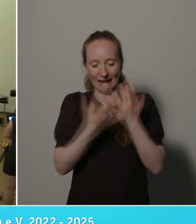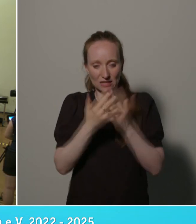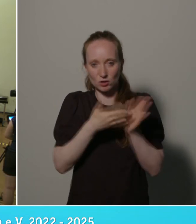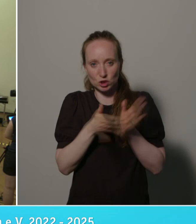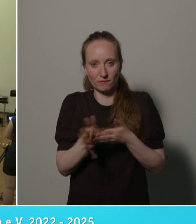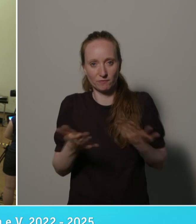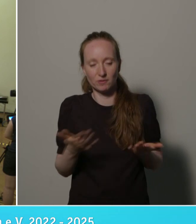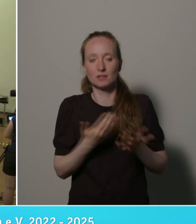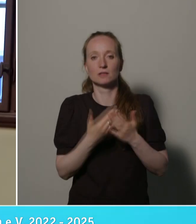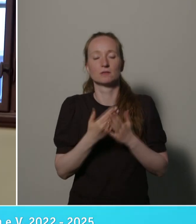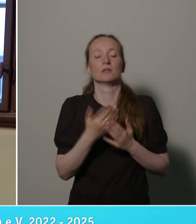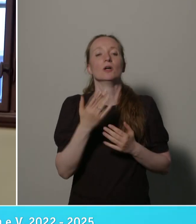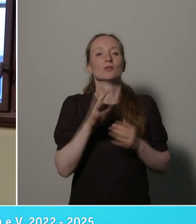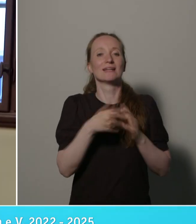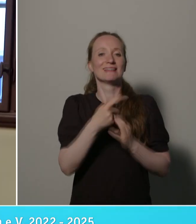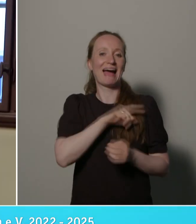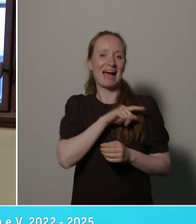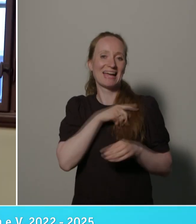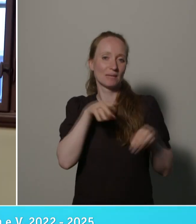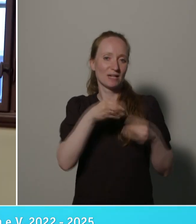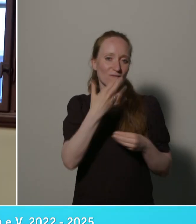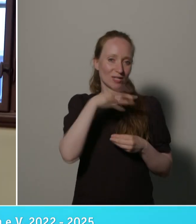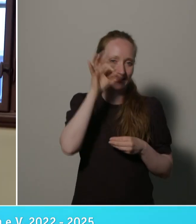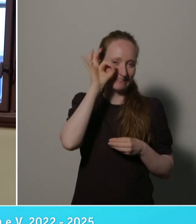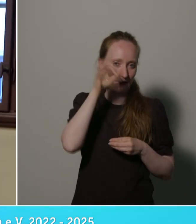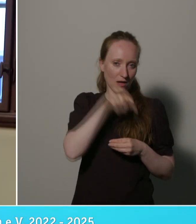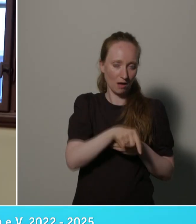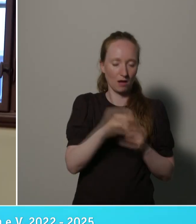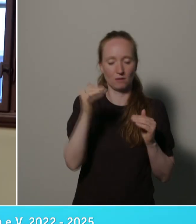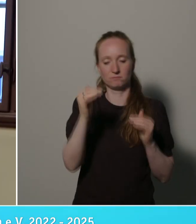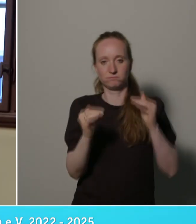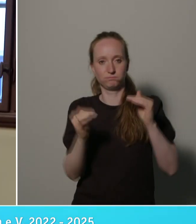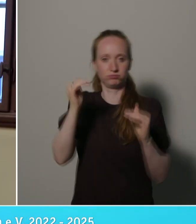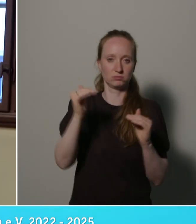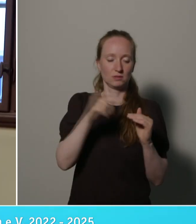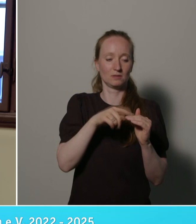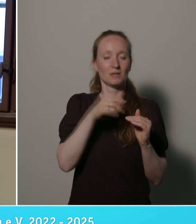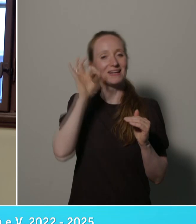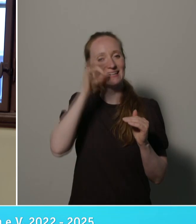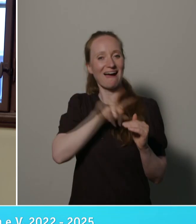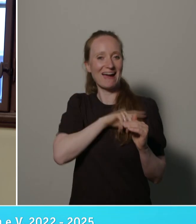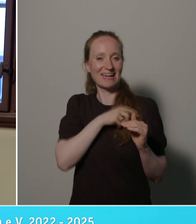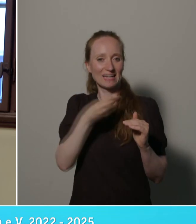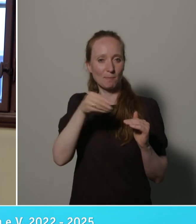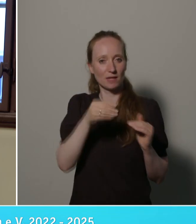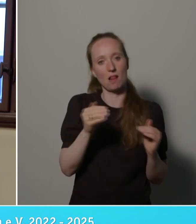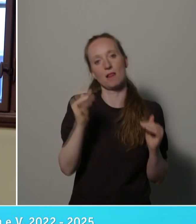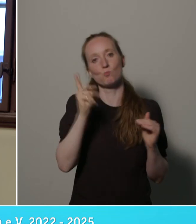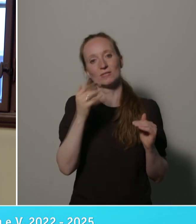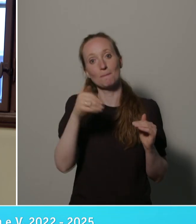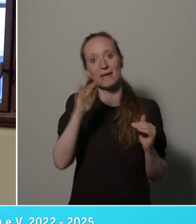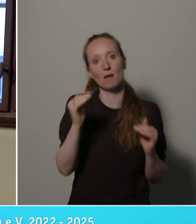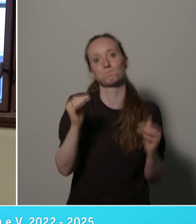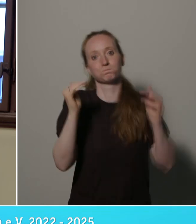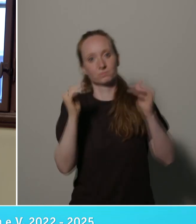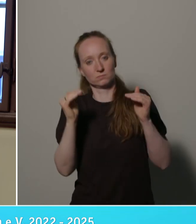falschen Verhältnis. Also es waren zu wenig Eigenmittel. Wir haben einen höheren Anteil an Eigenmitteln sowieso schon geplant.